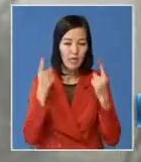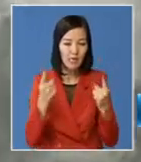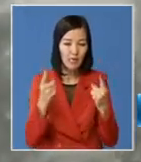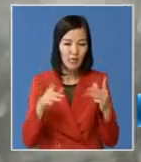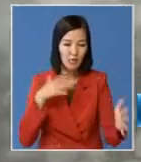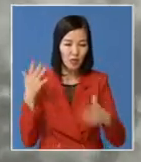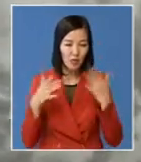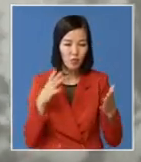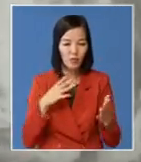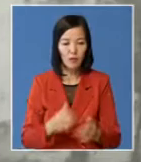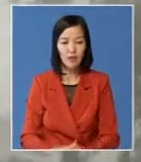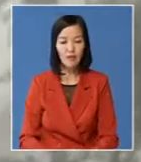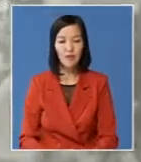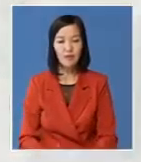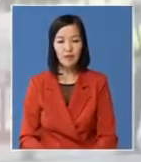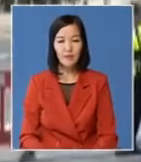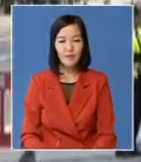дауыл деп отыр.